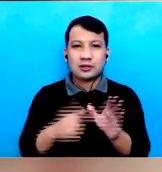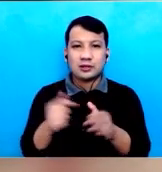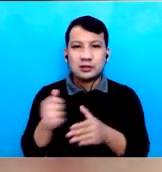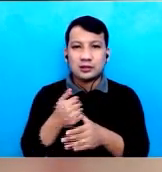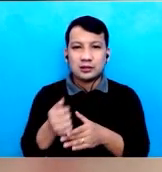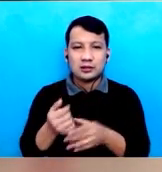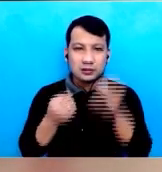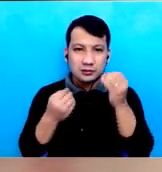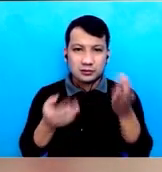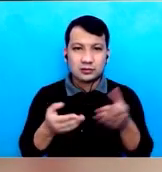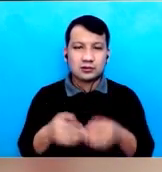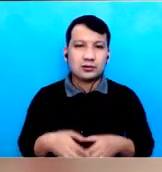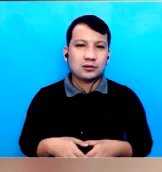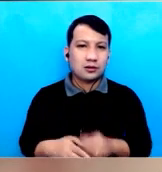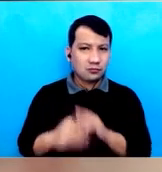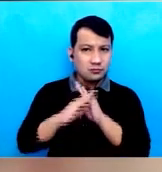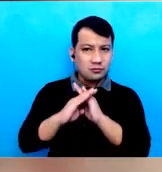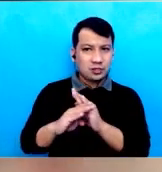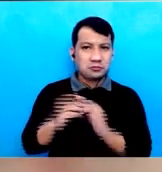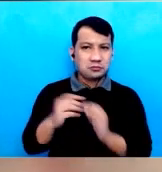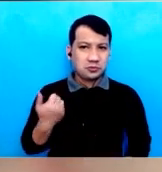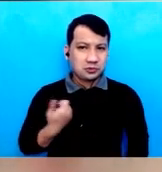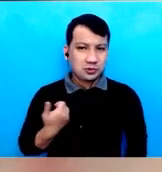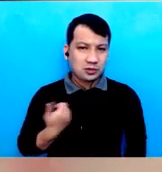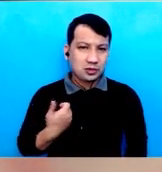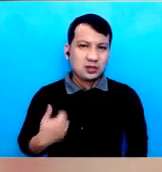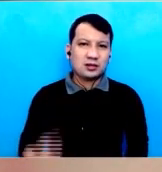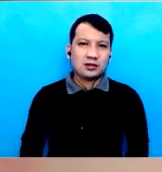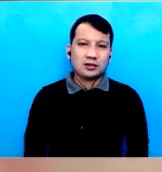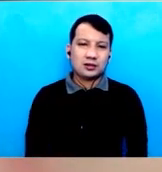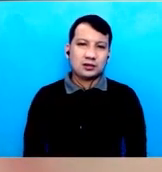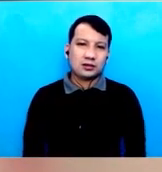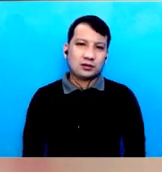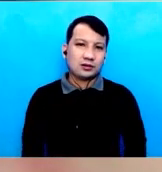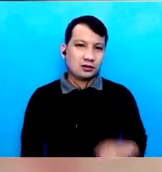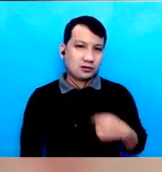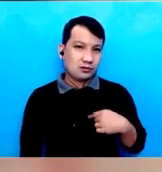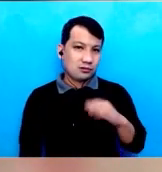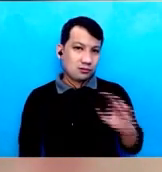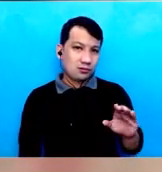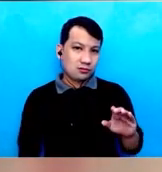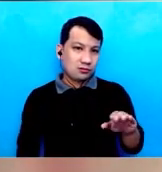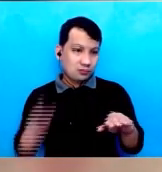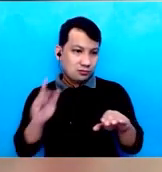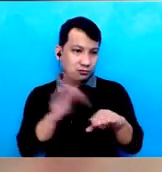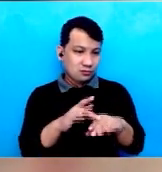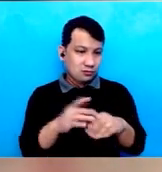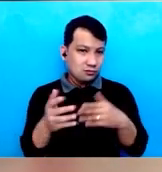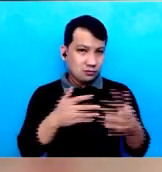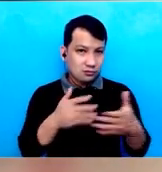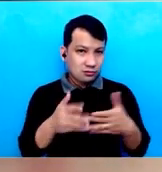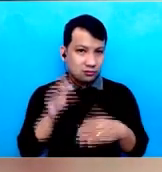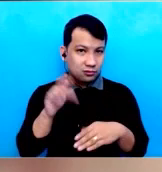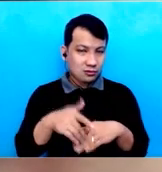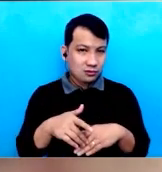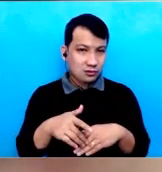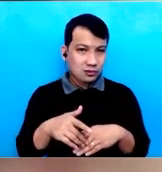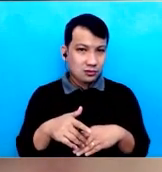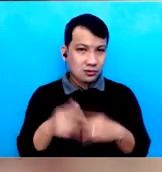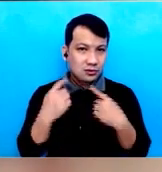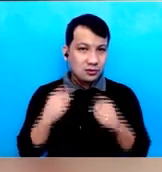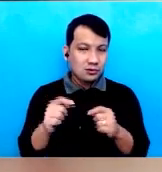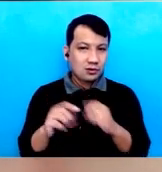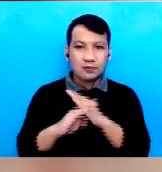na sinalag ni AJ ang sarili tungkol dyan. Hindi naman siya nakikisaw-saw ako sa issue nila. Sinergo yun kasi I'm trying to protect